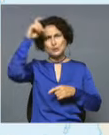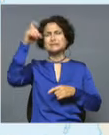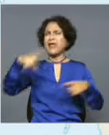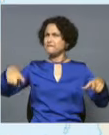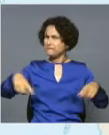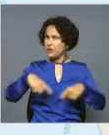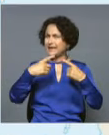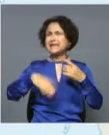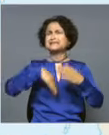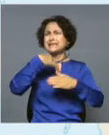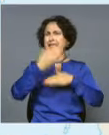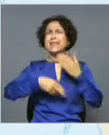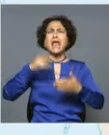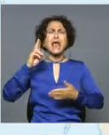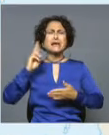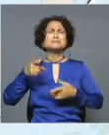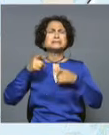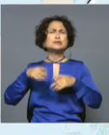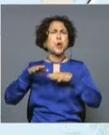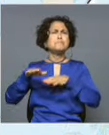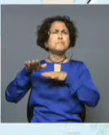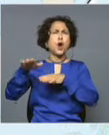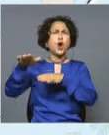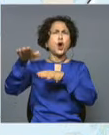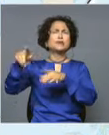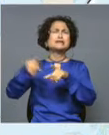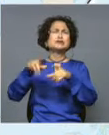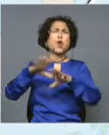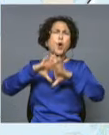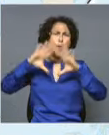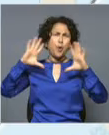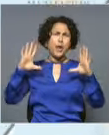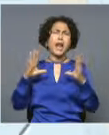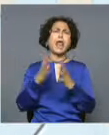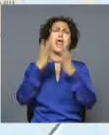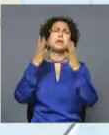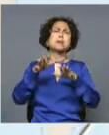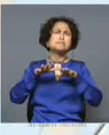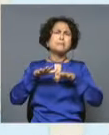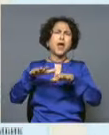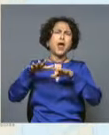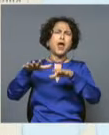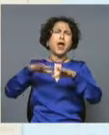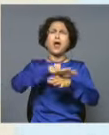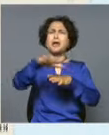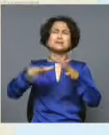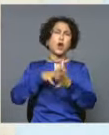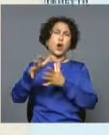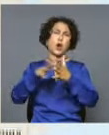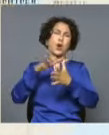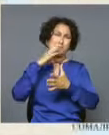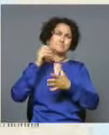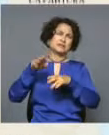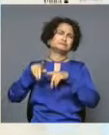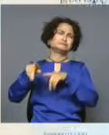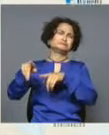след Кримската, и след похода на Дибича за Балкански, големи маси от българското население е тръгвало след